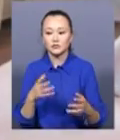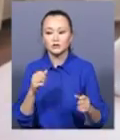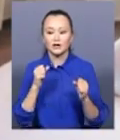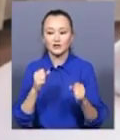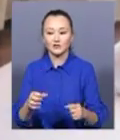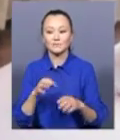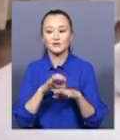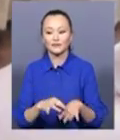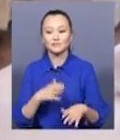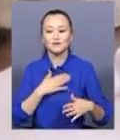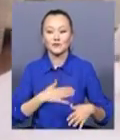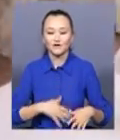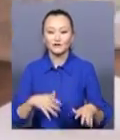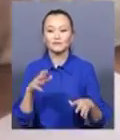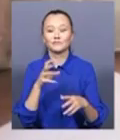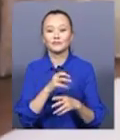выбирать музыку с темпом